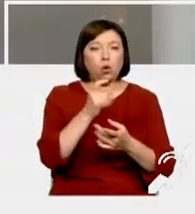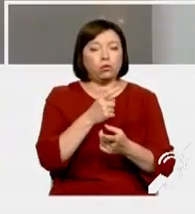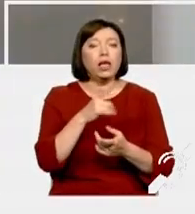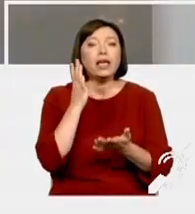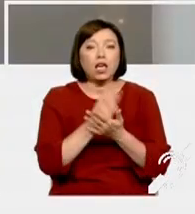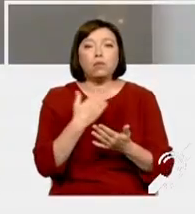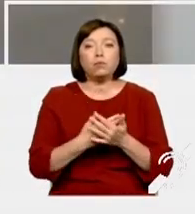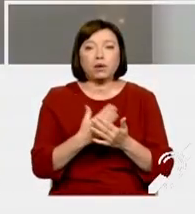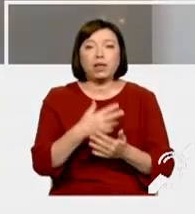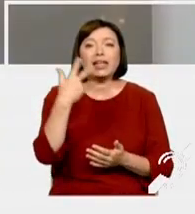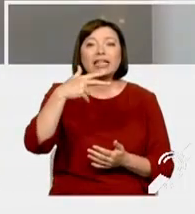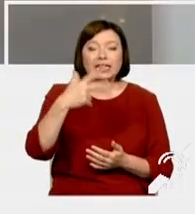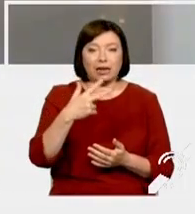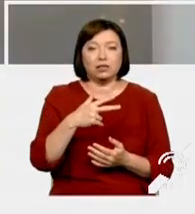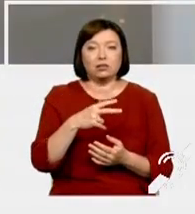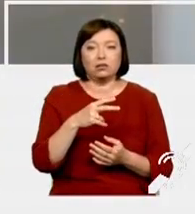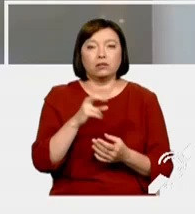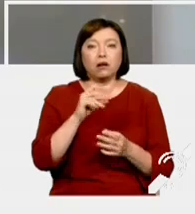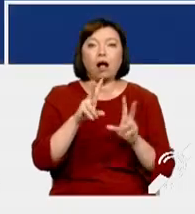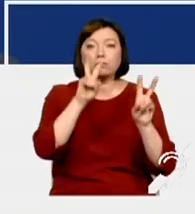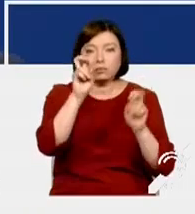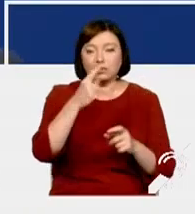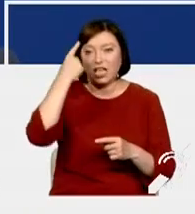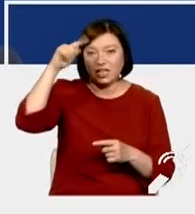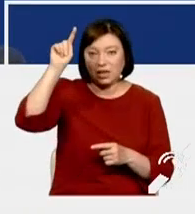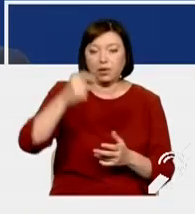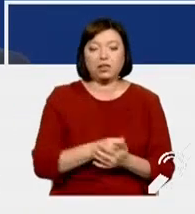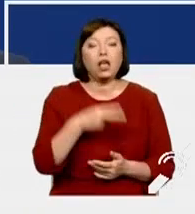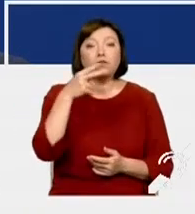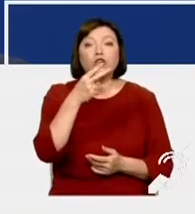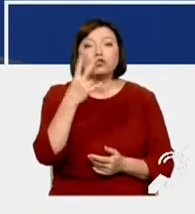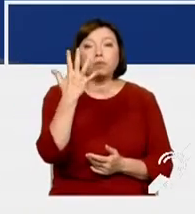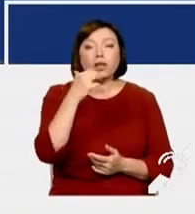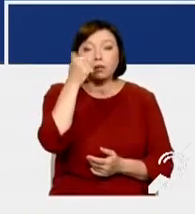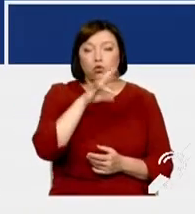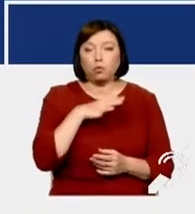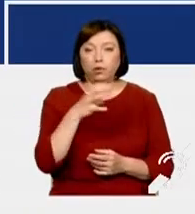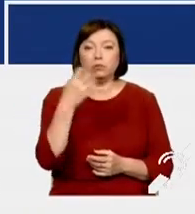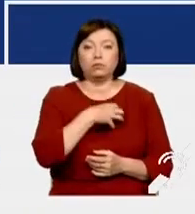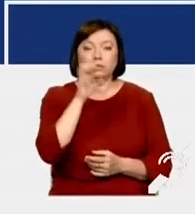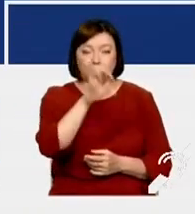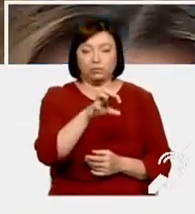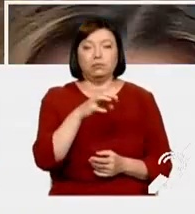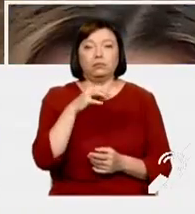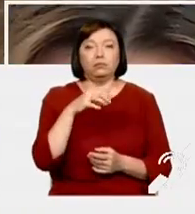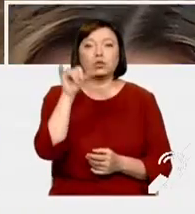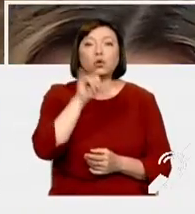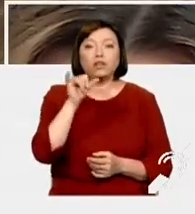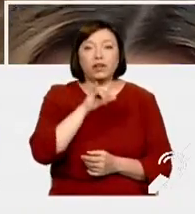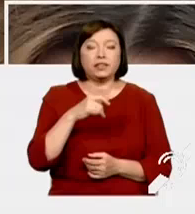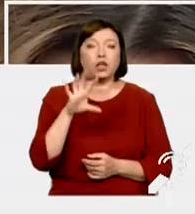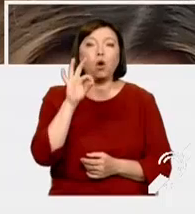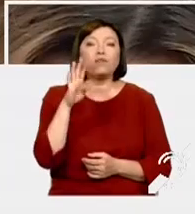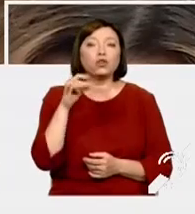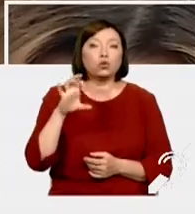deține aproape 30 de brevete de invenție în 2005 a primit titlurile de doctor honoris cauza al Universității